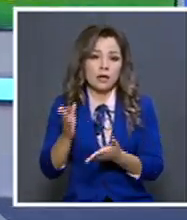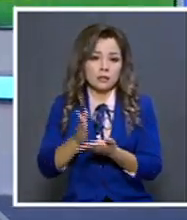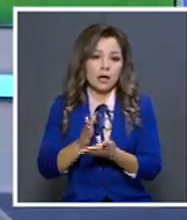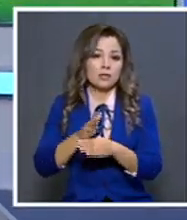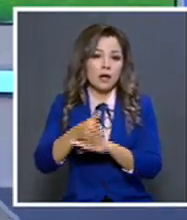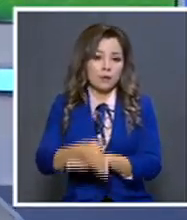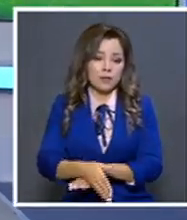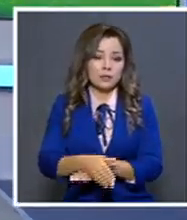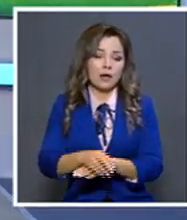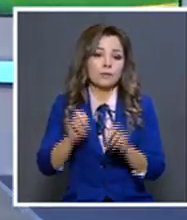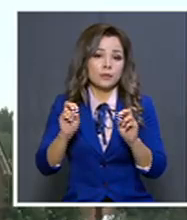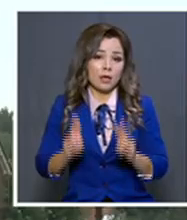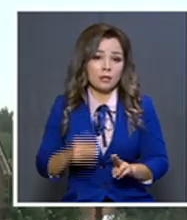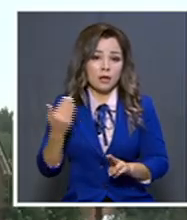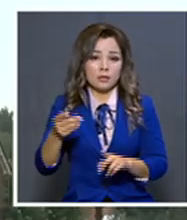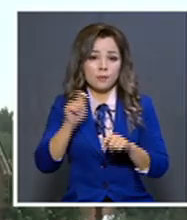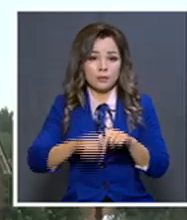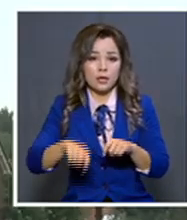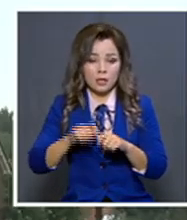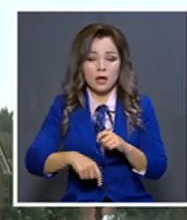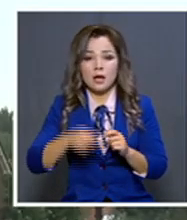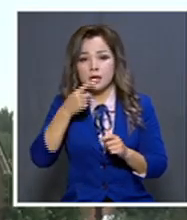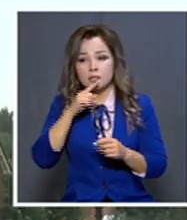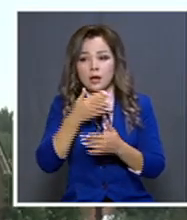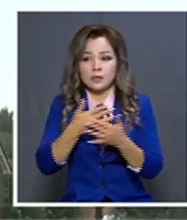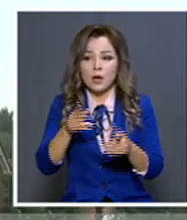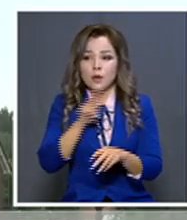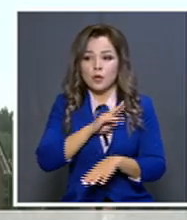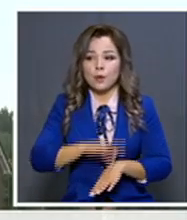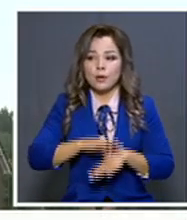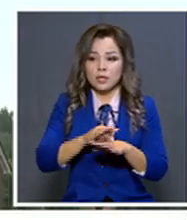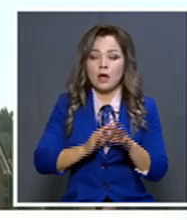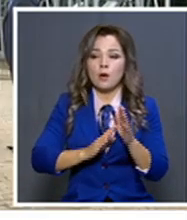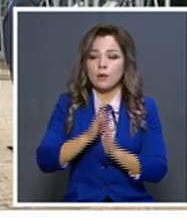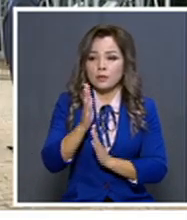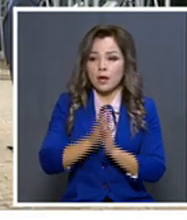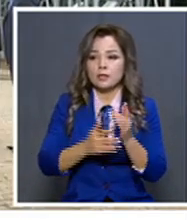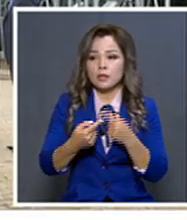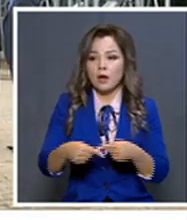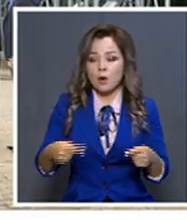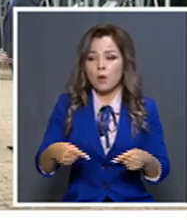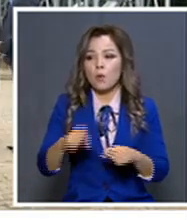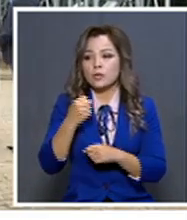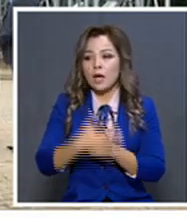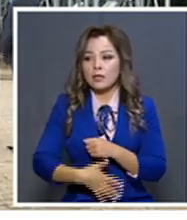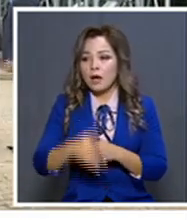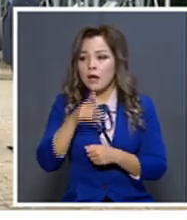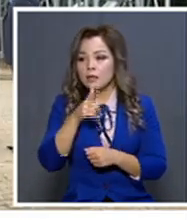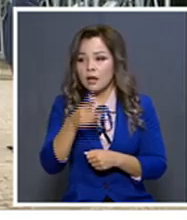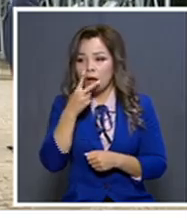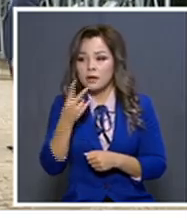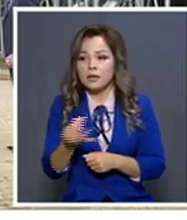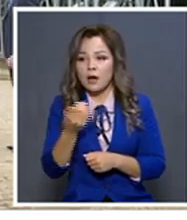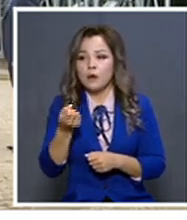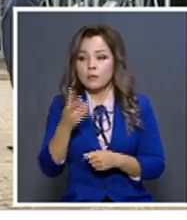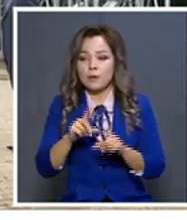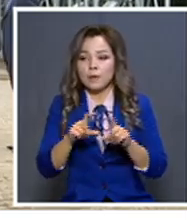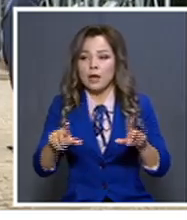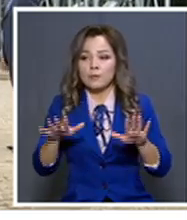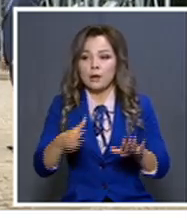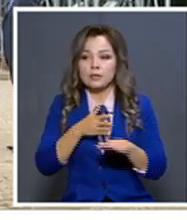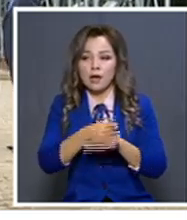шаруашылығы министрлігі дақылдар мен көкөністердің ғылыми зерттеу және өсімдіктер карантині орталықтарының өкілдері бірнеше мекемені